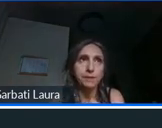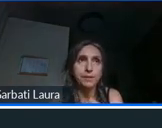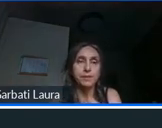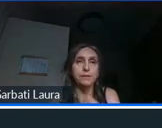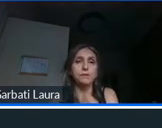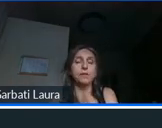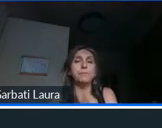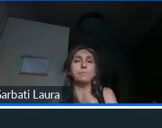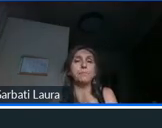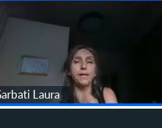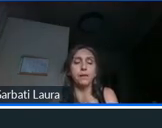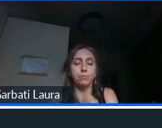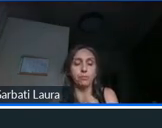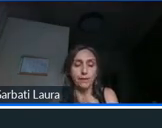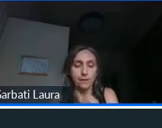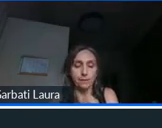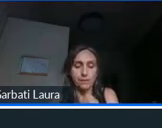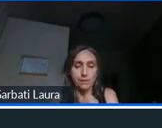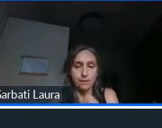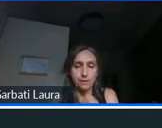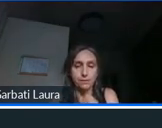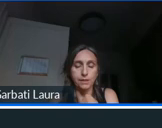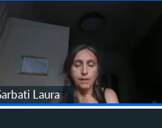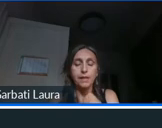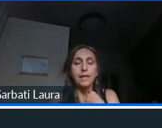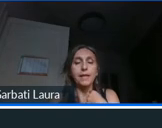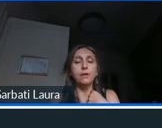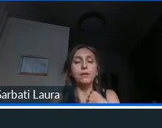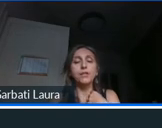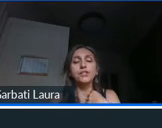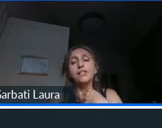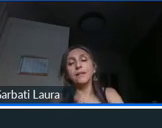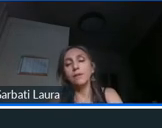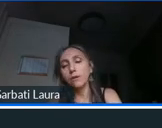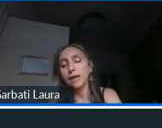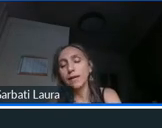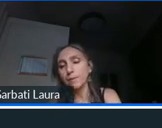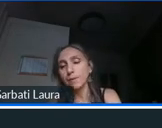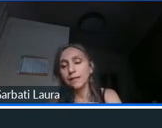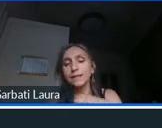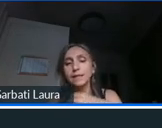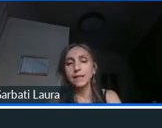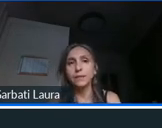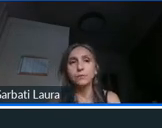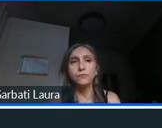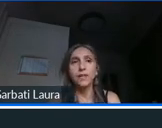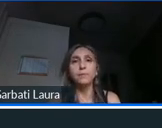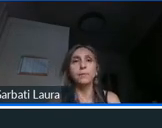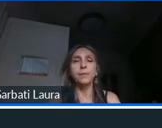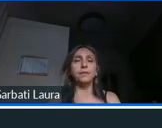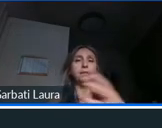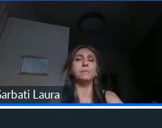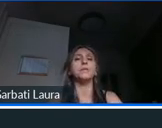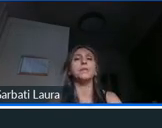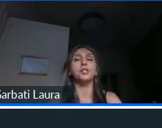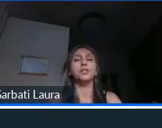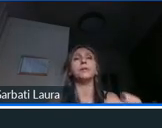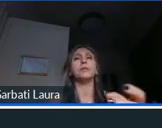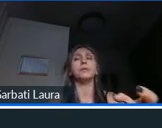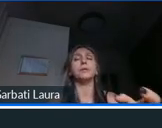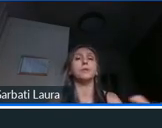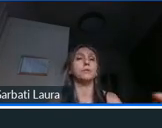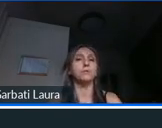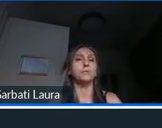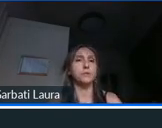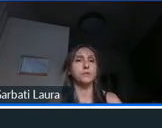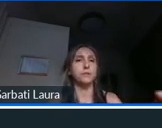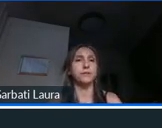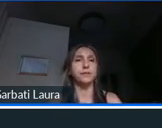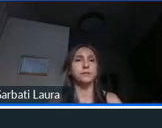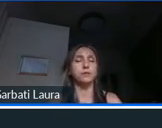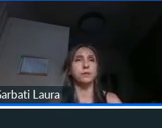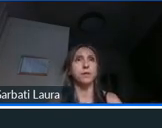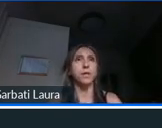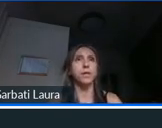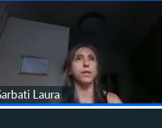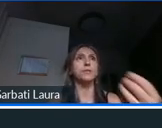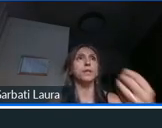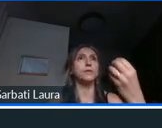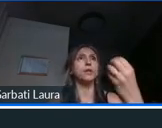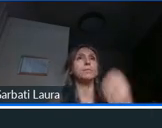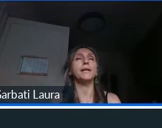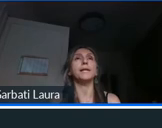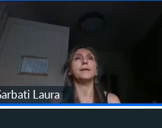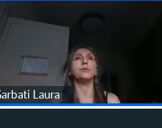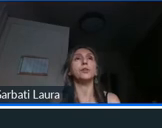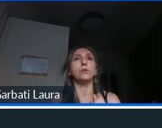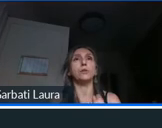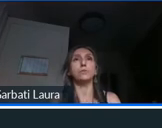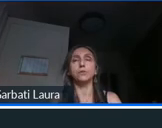della pubblica amministrazione per la pubblica amministrazione e ci lavoro anche perché credo fermamente in principi come quello che ho messo nel titolo.